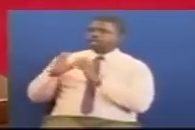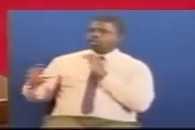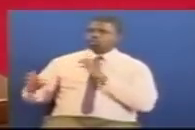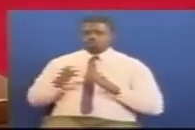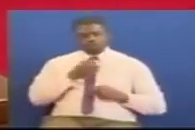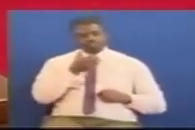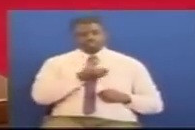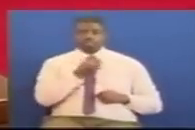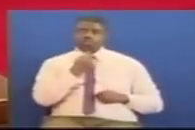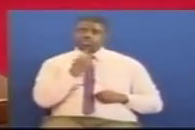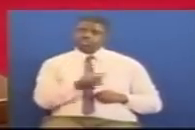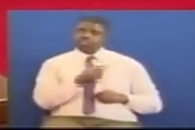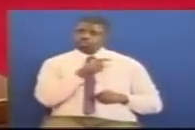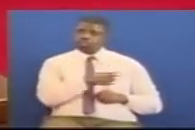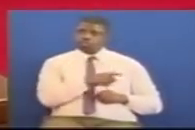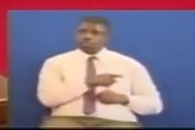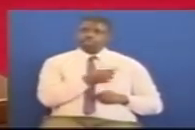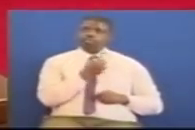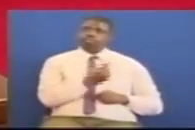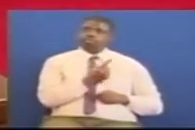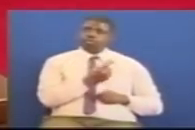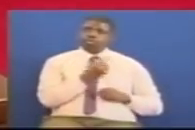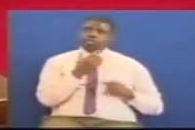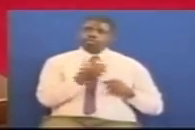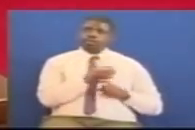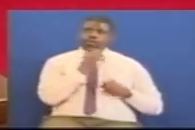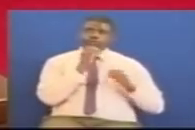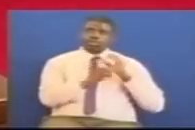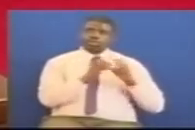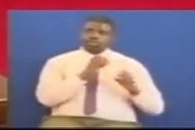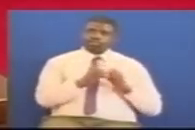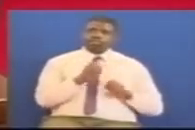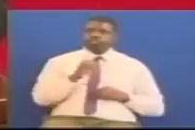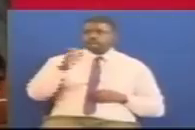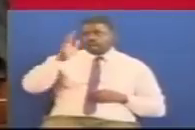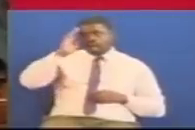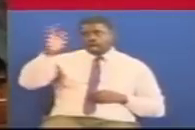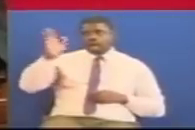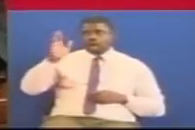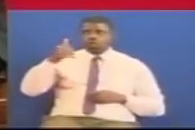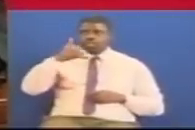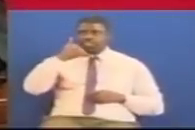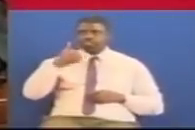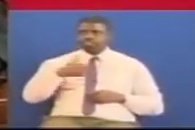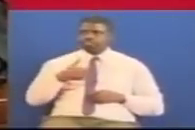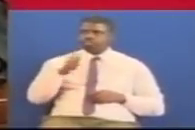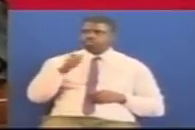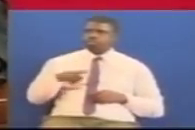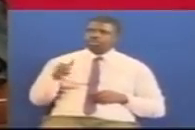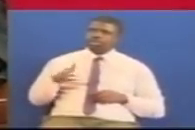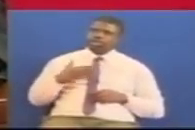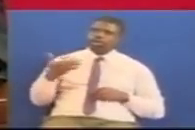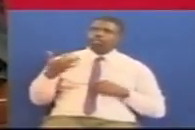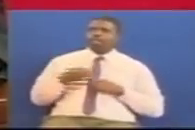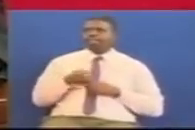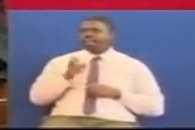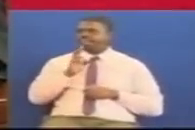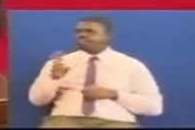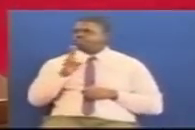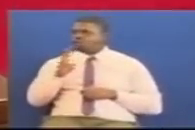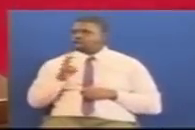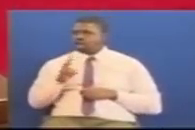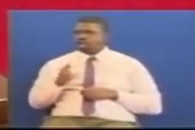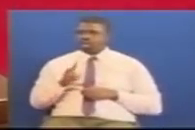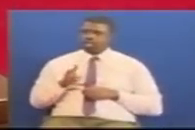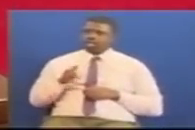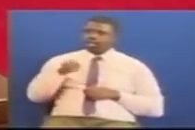alivyovitaja kimoja wapo kinapata mawasiliano ya halotel, isipokuwa nilipotembelea pale wananchi walitaka wapate na Voda kwa maana ya